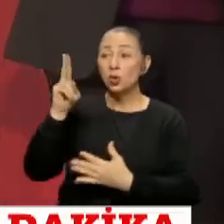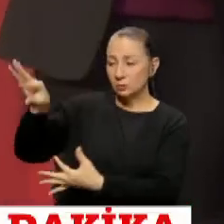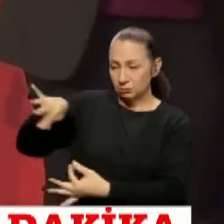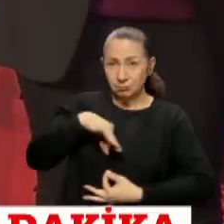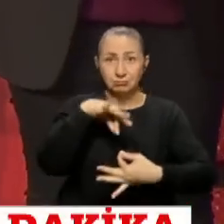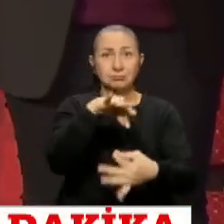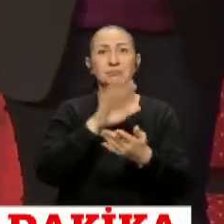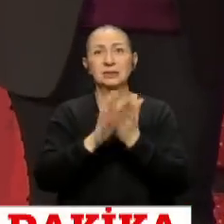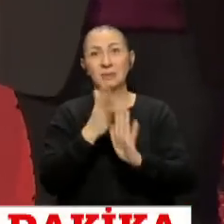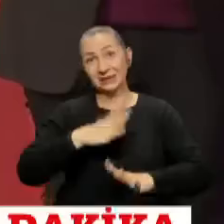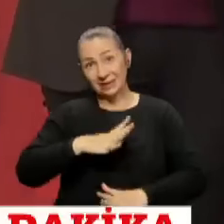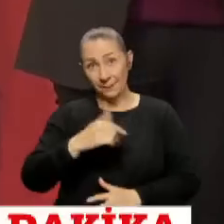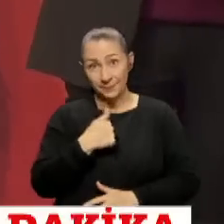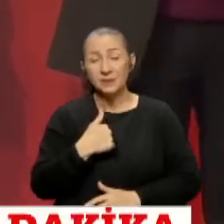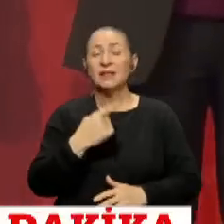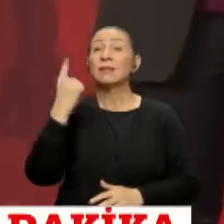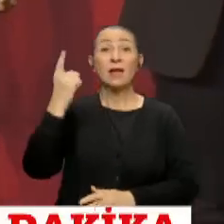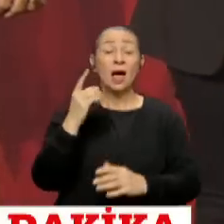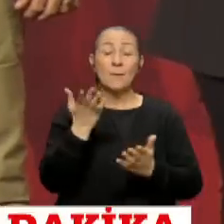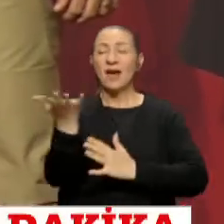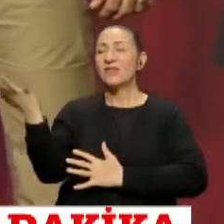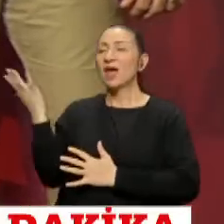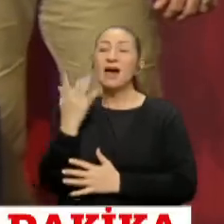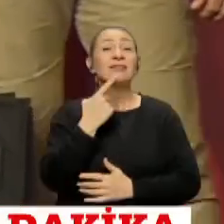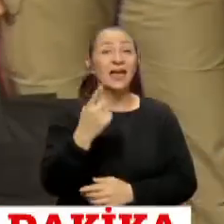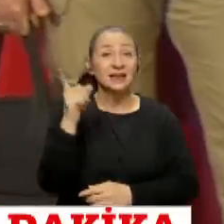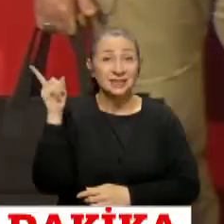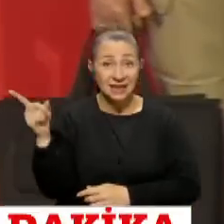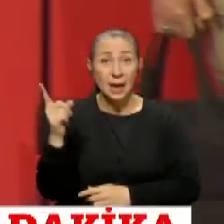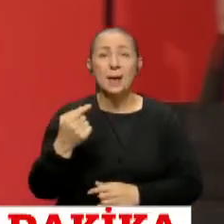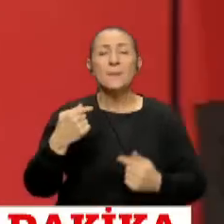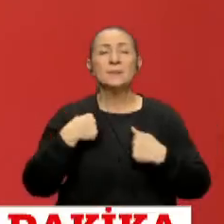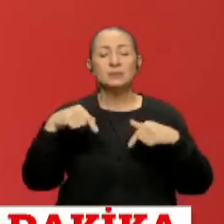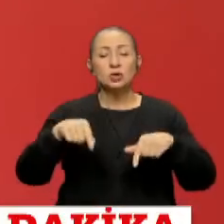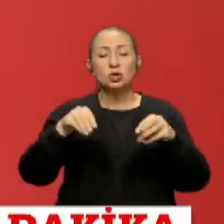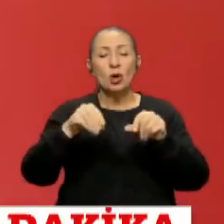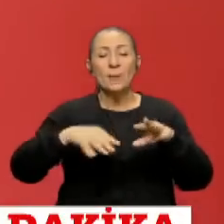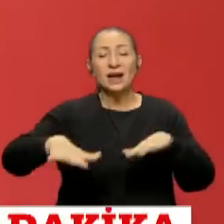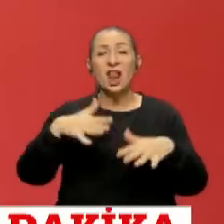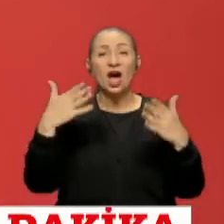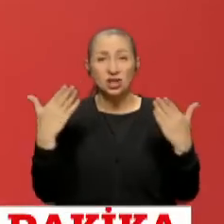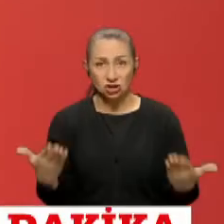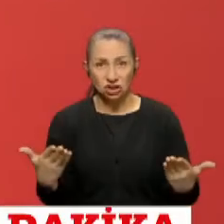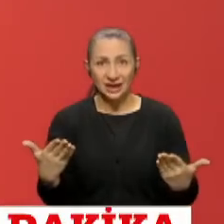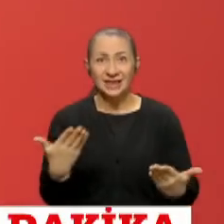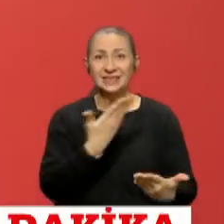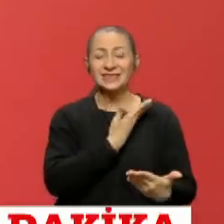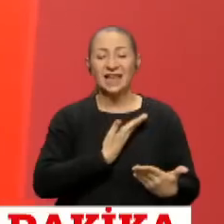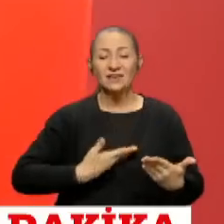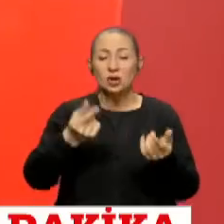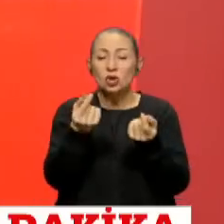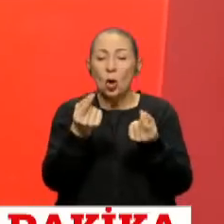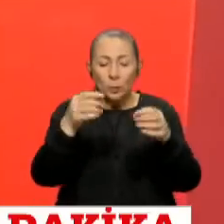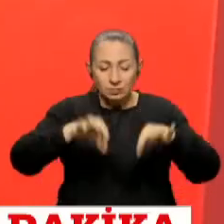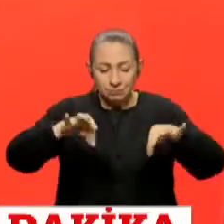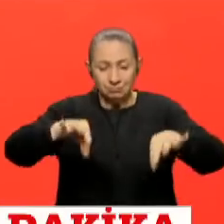sözüyle bitirmek isterim. Der ki Hazreti Mevlana, biz bu topraklara ancak sevgi tohumları